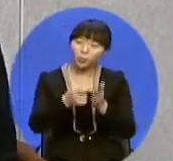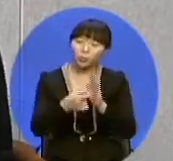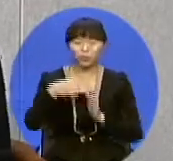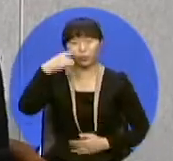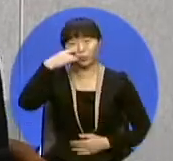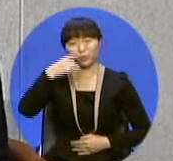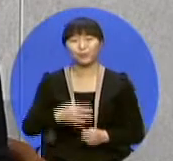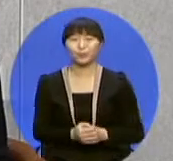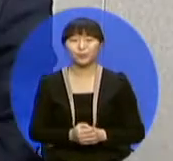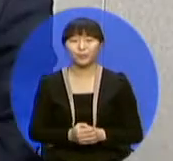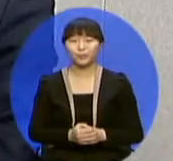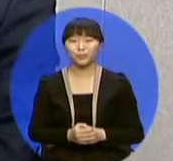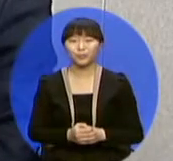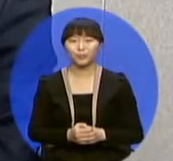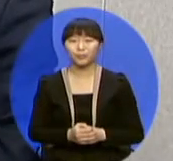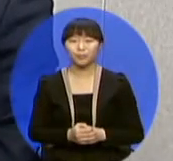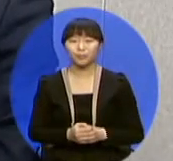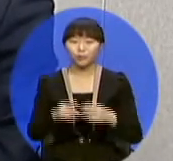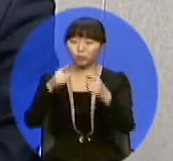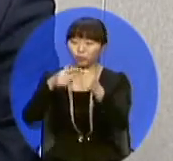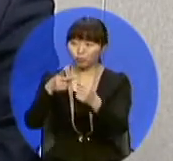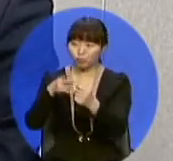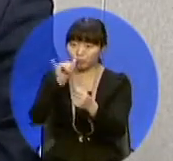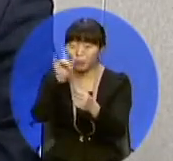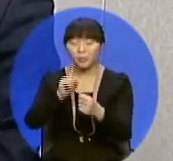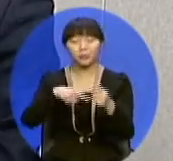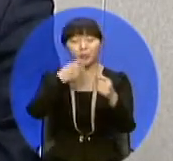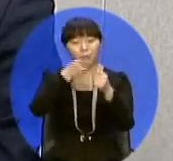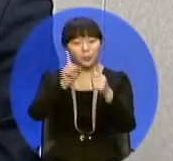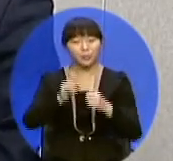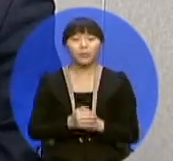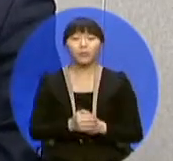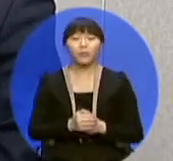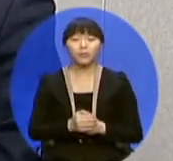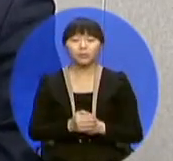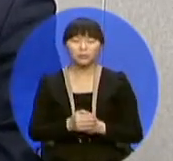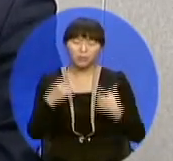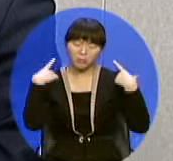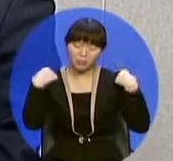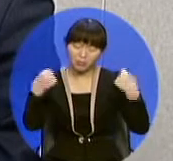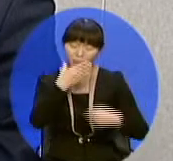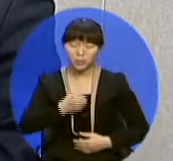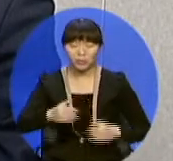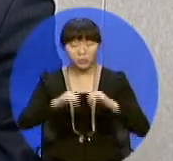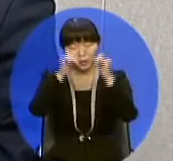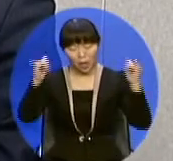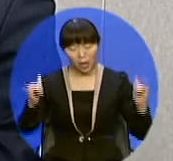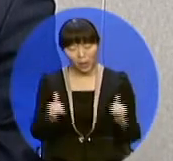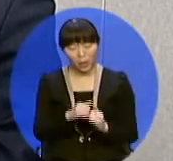정도인지 궁금하거든요. 네, 두 가지 측면이 있다고 생각합니다. 하나는 여전히 복지사회를